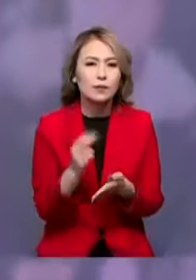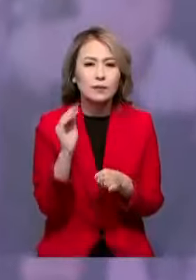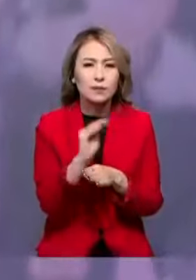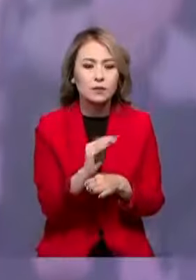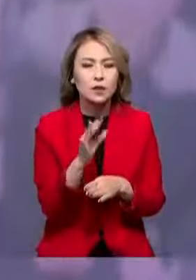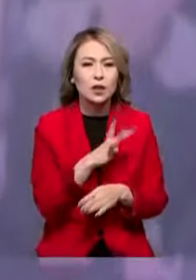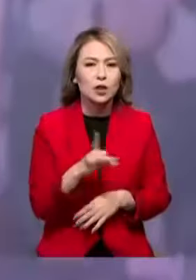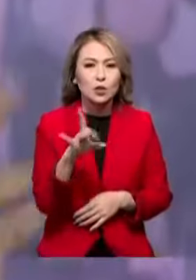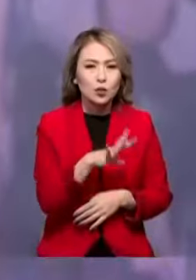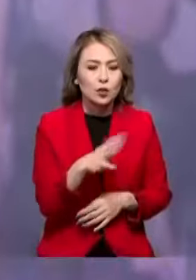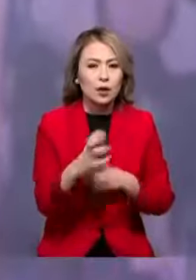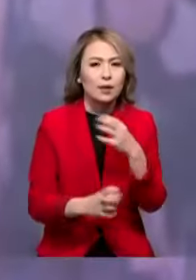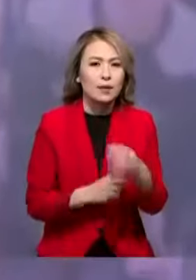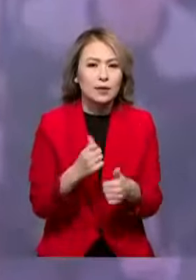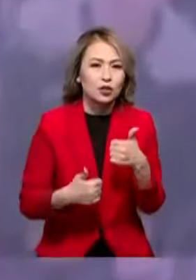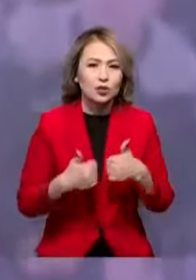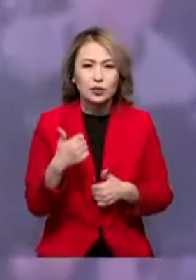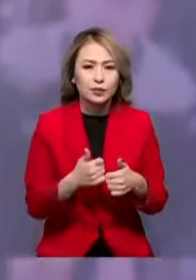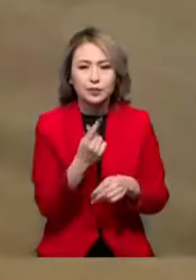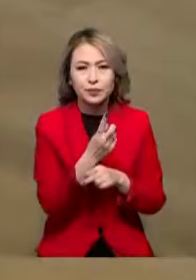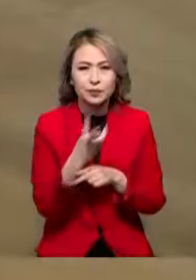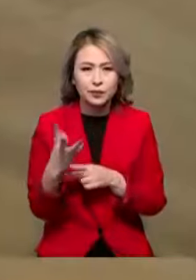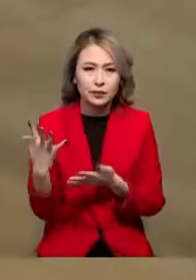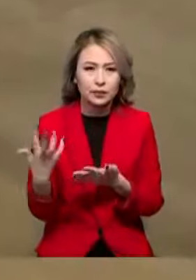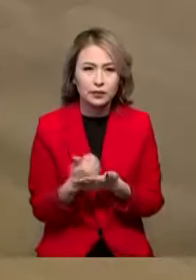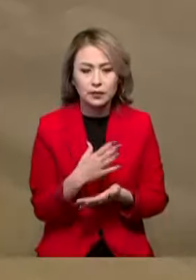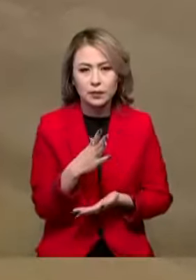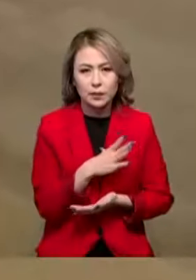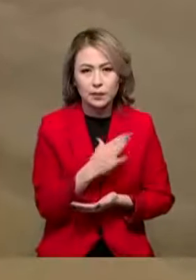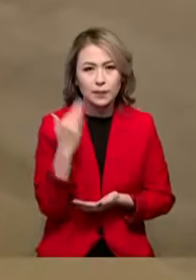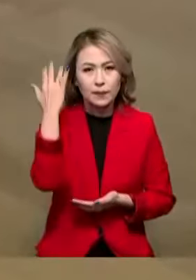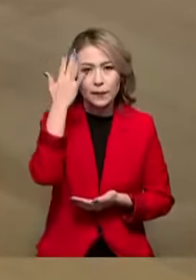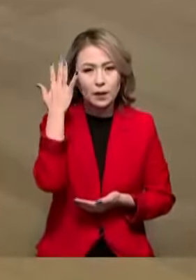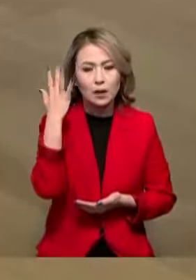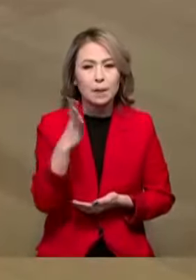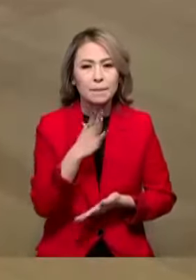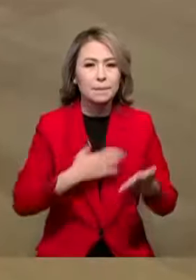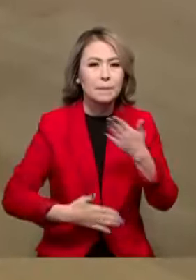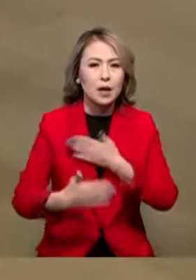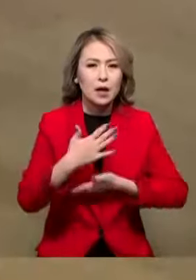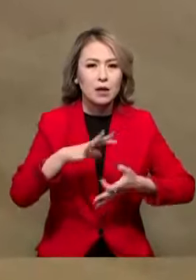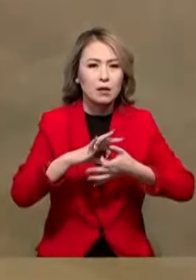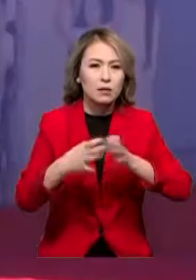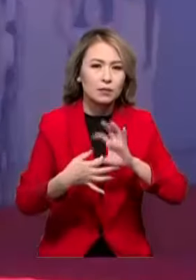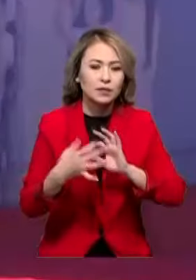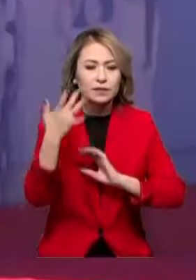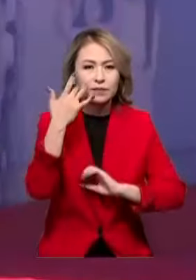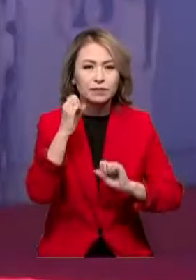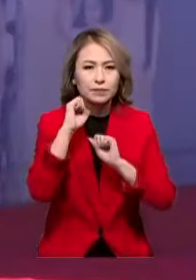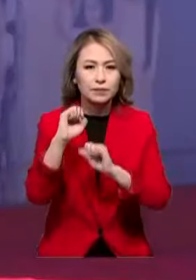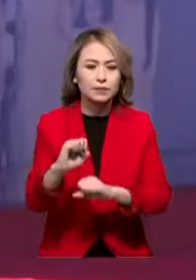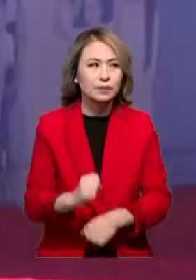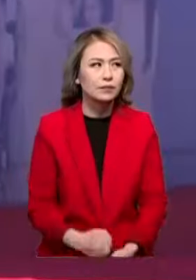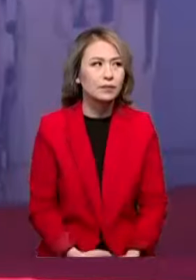қарамастан республикалық және халықаралық жарыстардың бірнеше дүркін жеңімпаз атанып үлгерді. Арманы Паралимпиада ойындарында ел намысын қорғау.